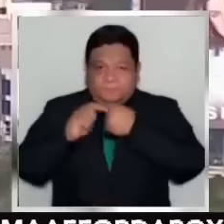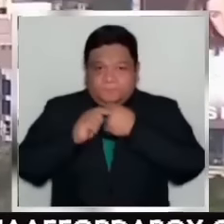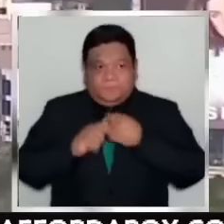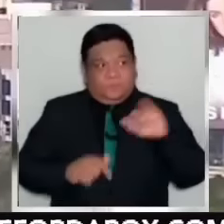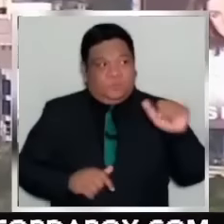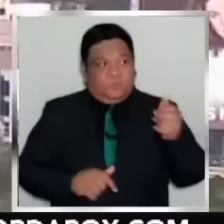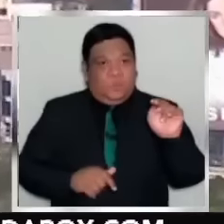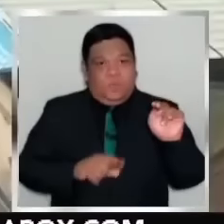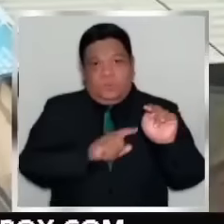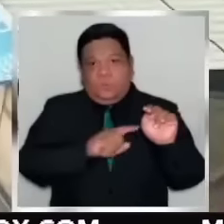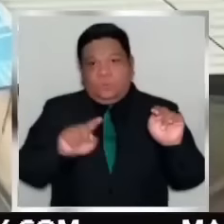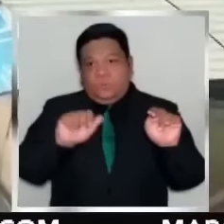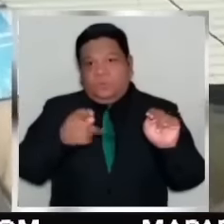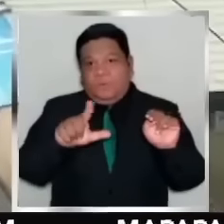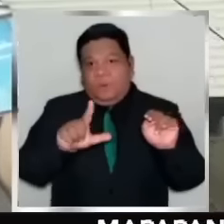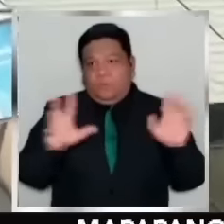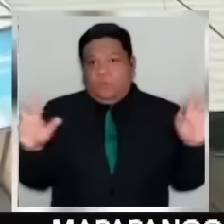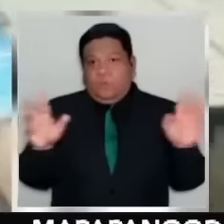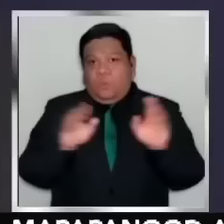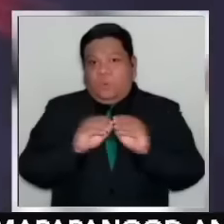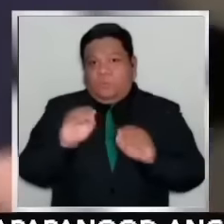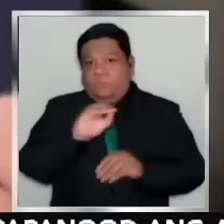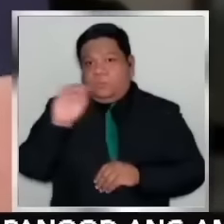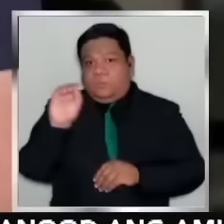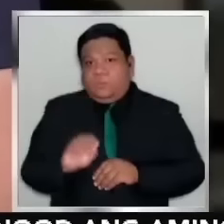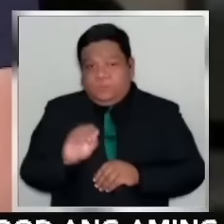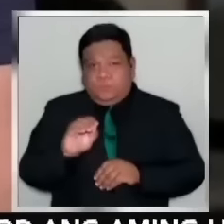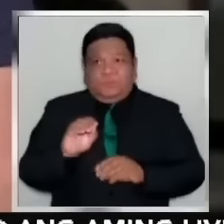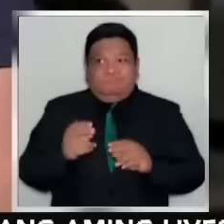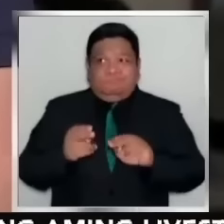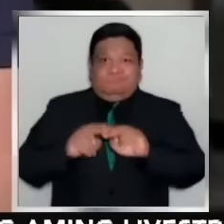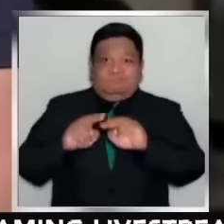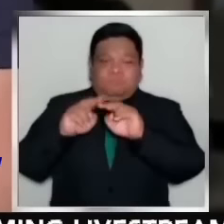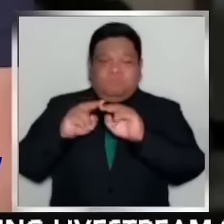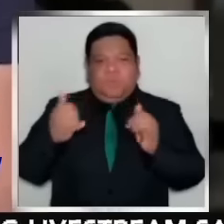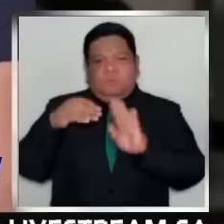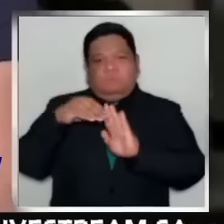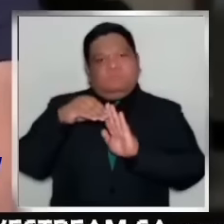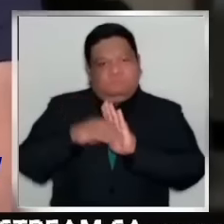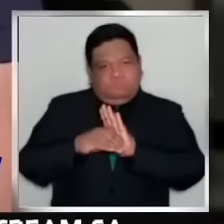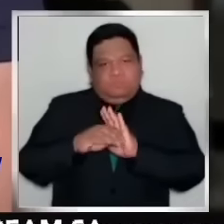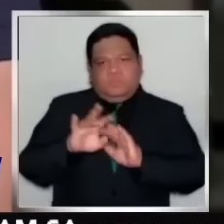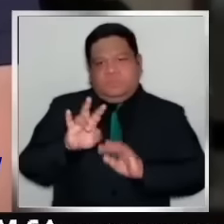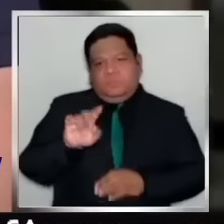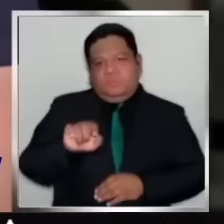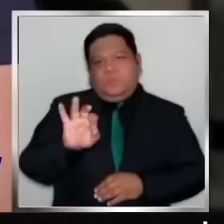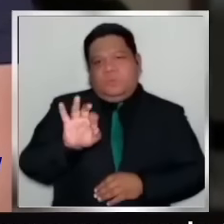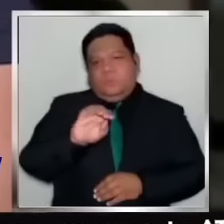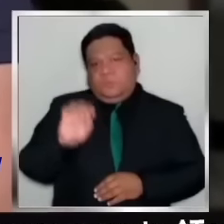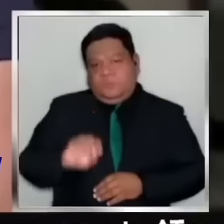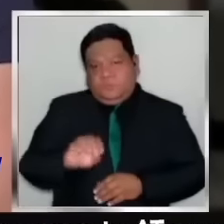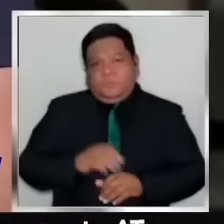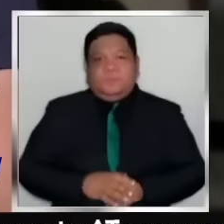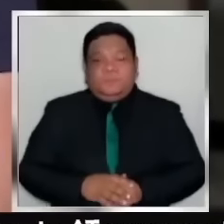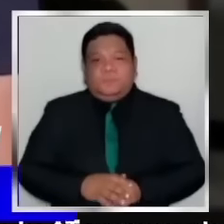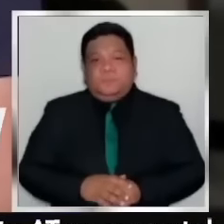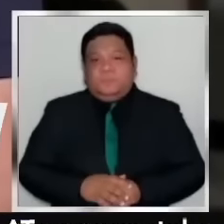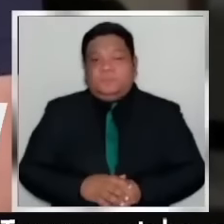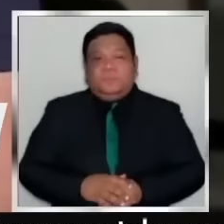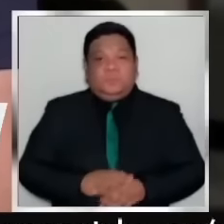ang inflation rate sa 7.9%. Sa kabila ng pagbaba ng presyo na ilang pangunahing produkto at serbisyo sa bansa, may